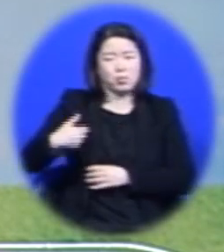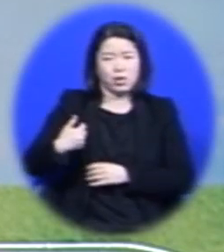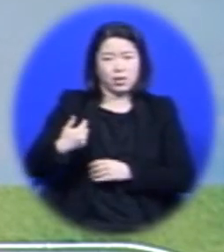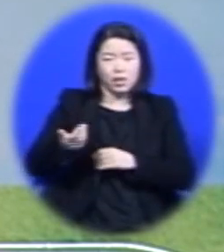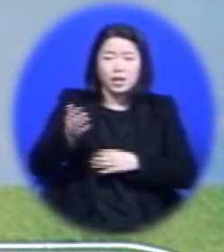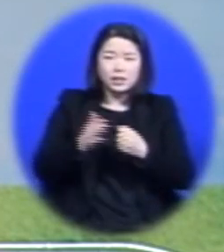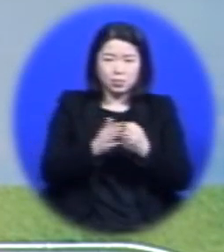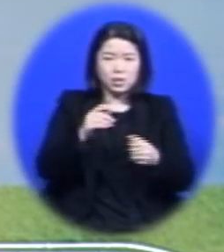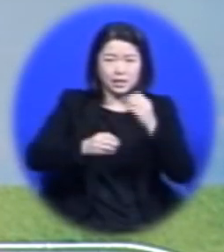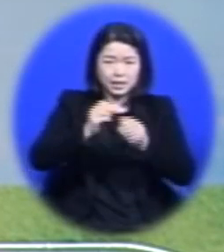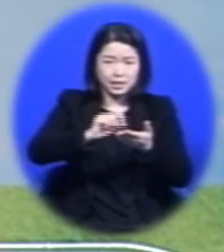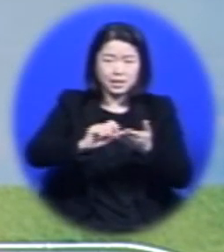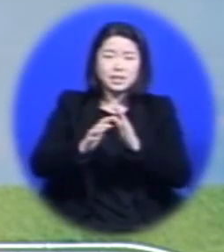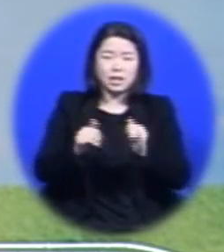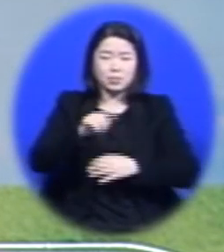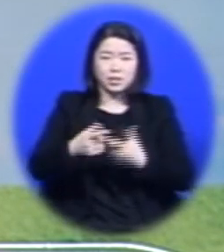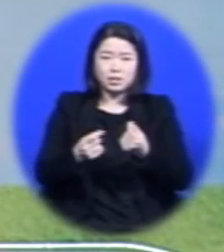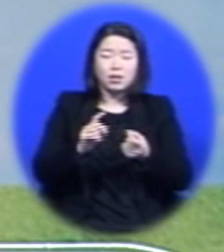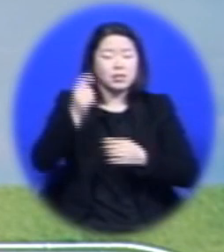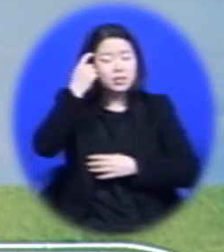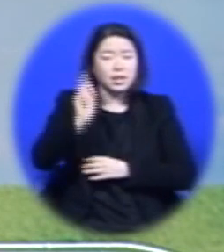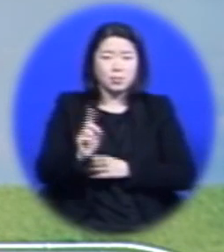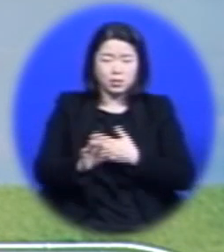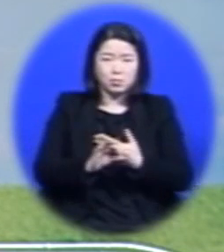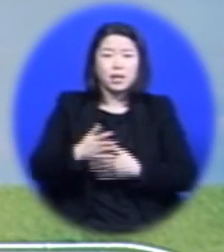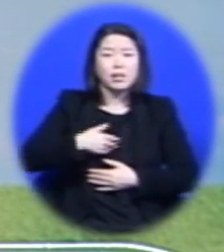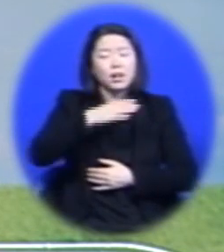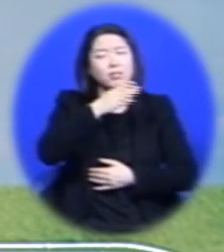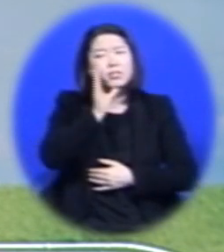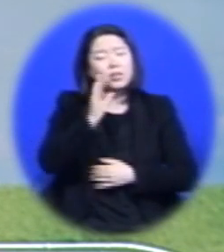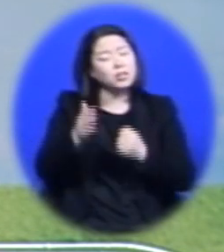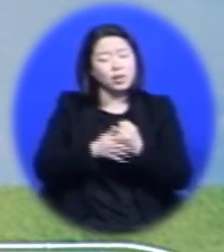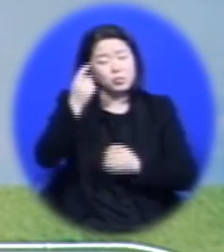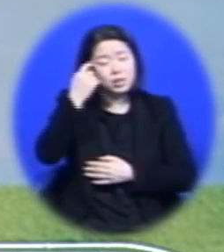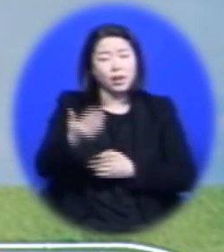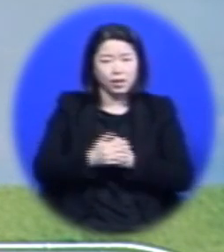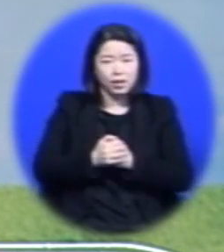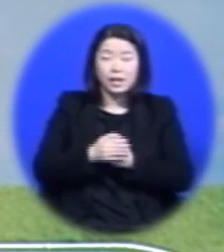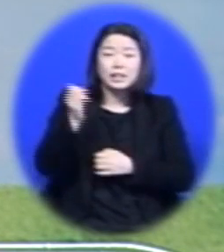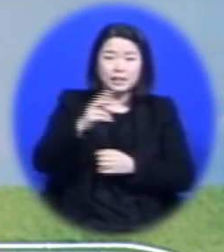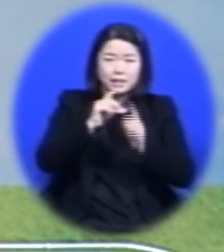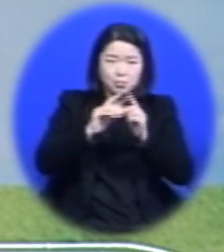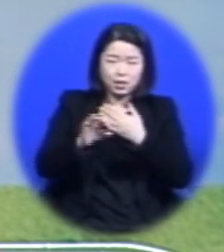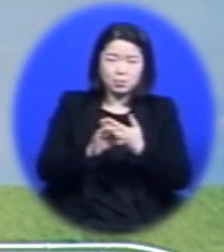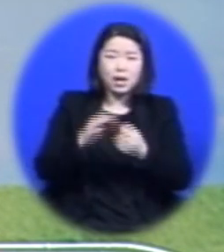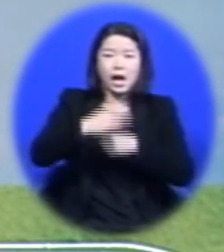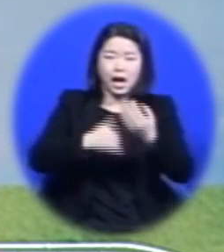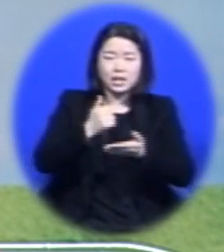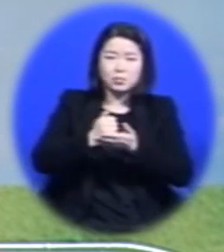그래서 이 시편 기자가 이런 생각까지 합니다 내가 늙어서 그런거 다시 말하면 하나님이